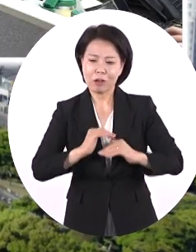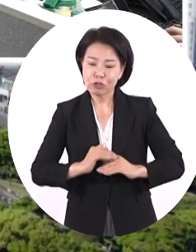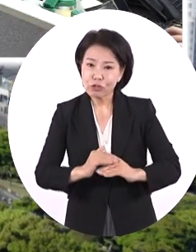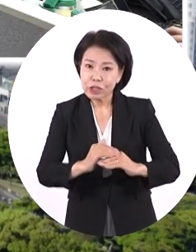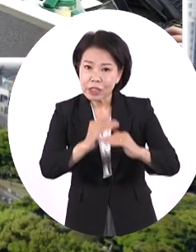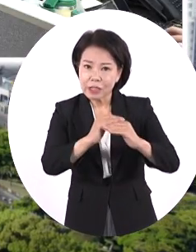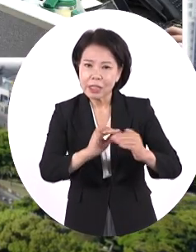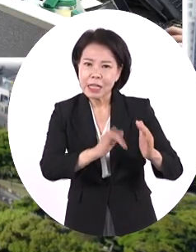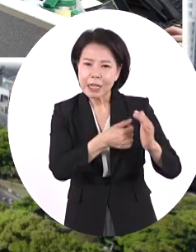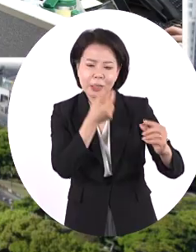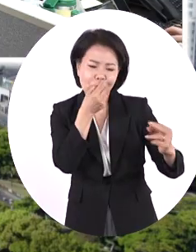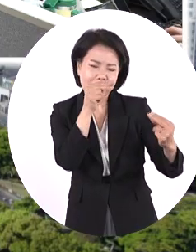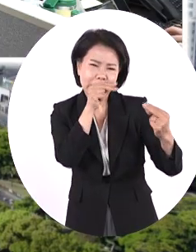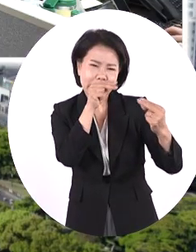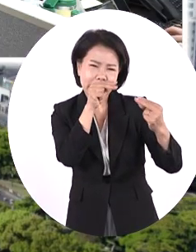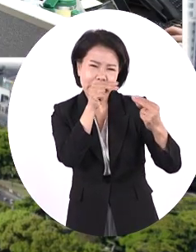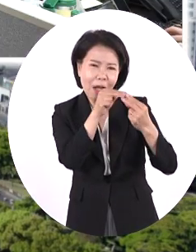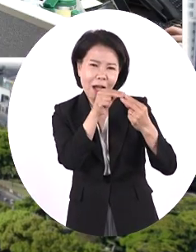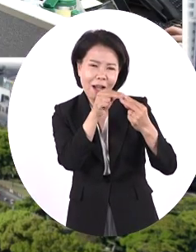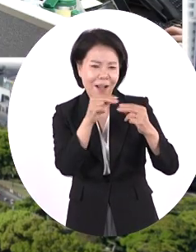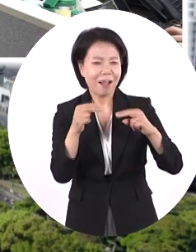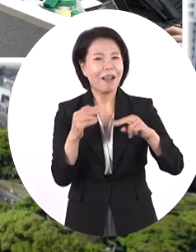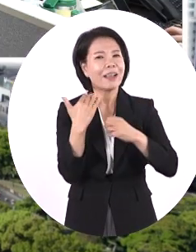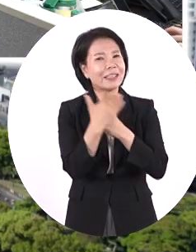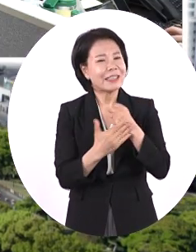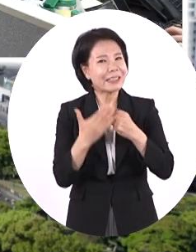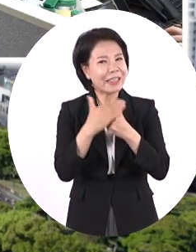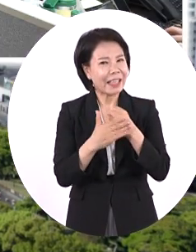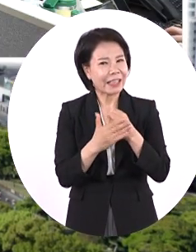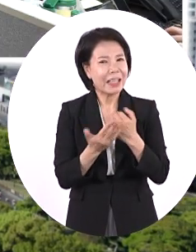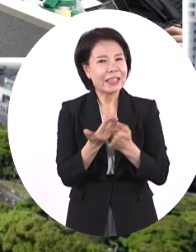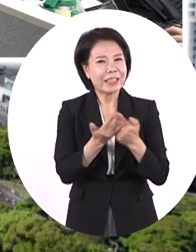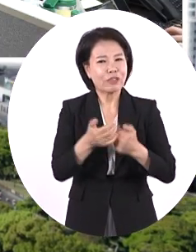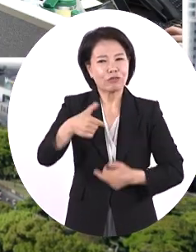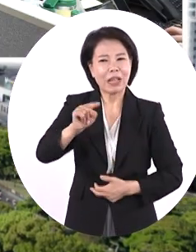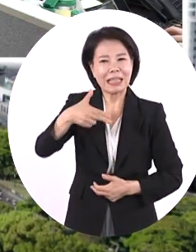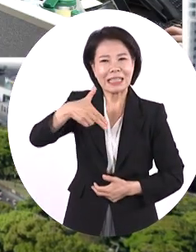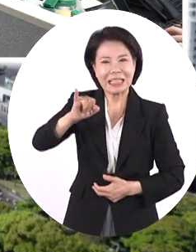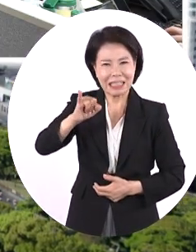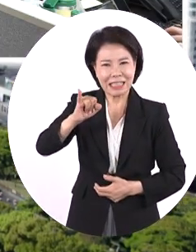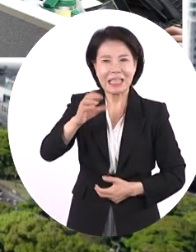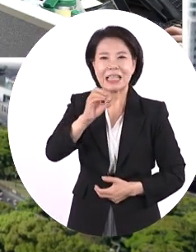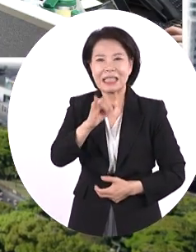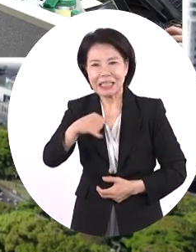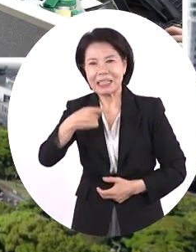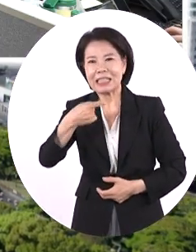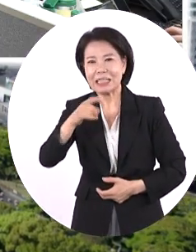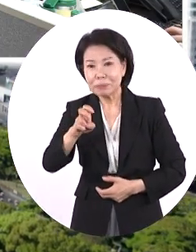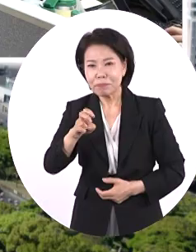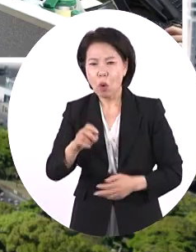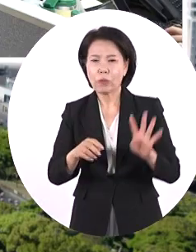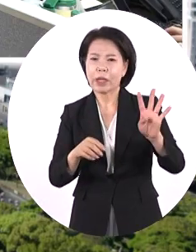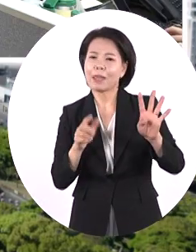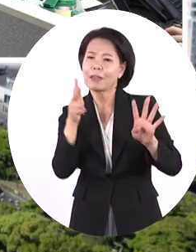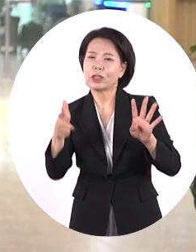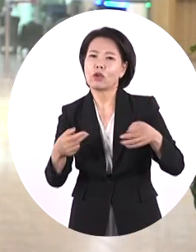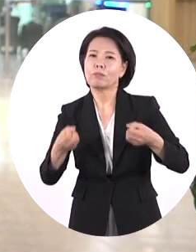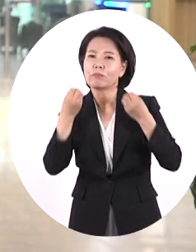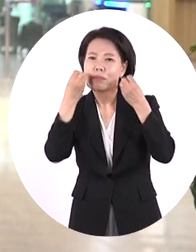제주특별자치도가 추진하는 가족 친화 인센티브 제도, 제주가치음의 4개 기업이 새롭게